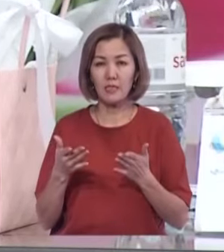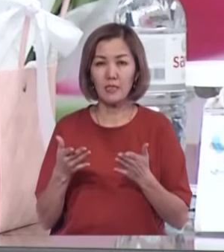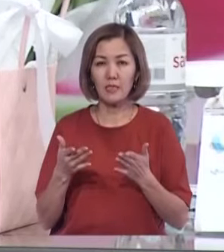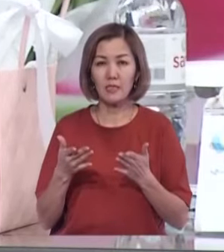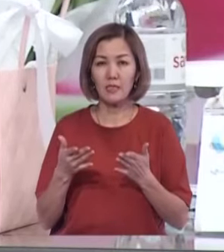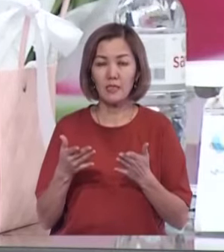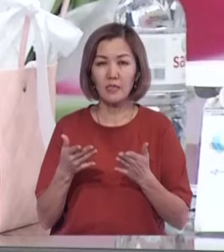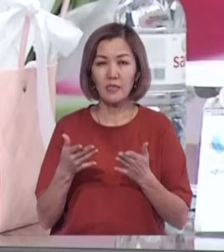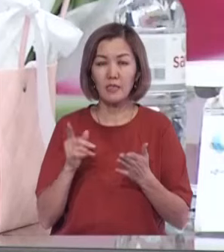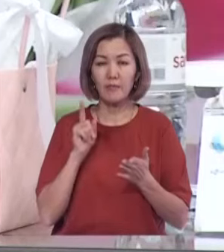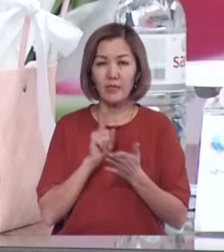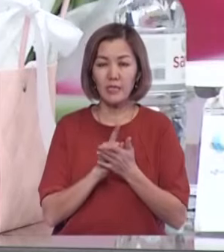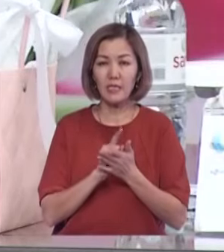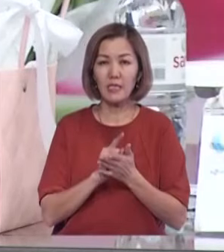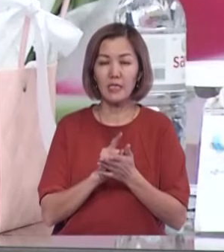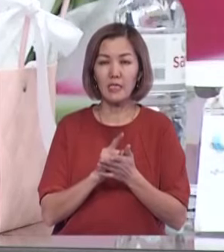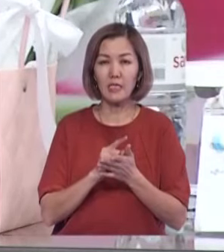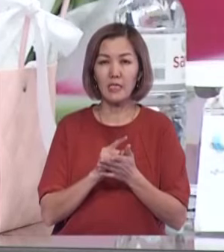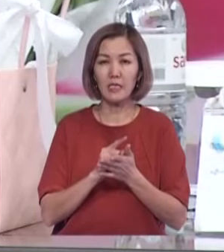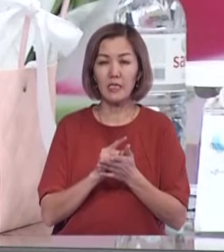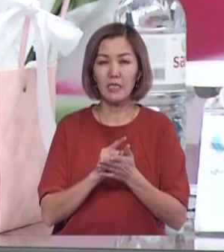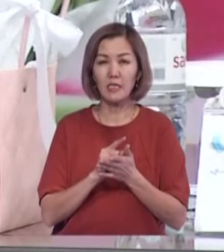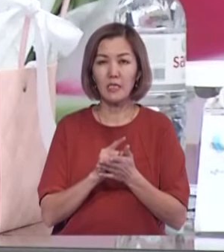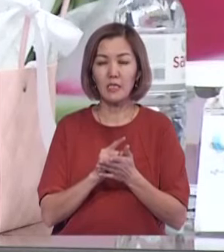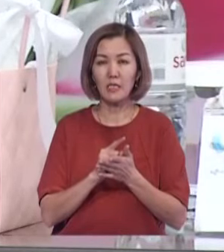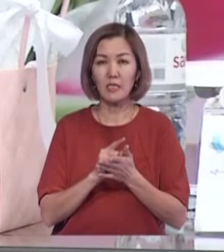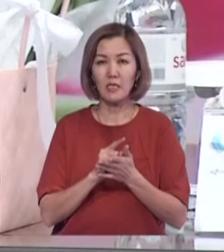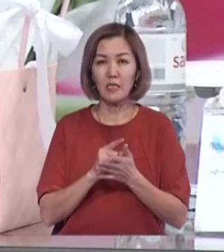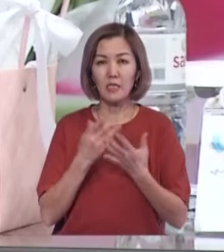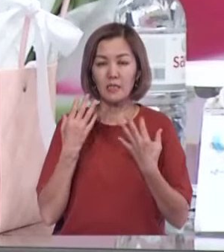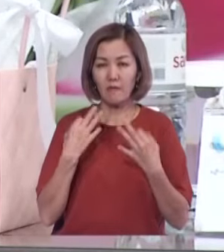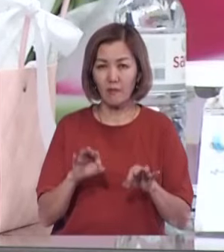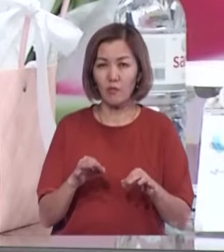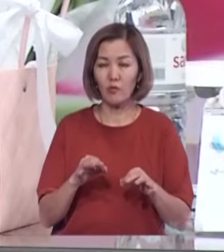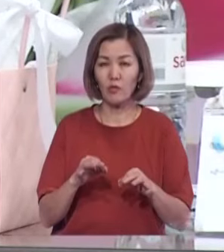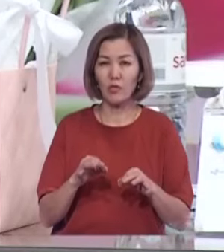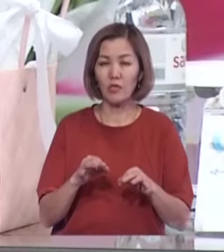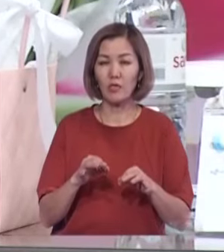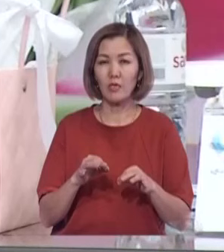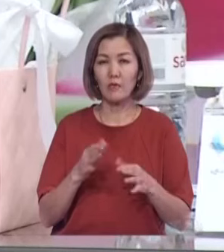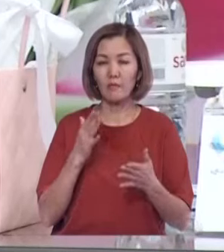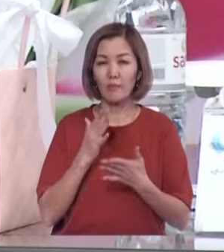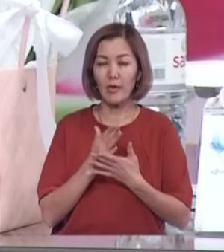Депутаттардың полномочиясы дейді ғой жаңағы. Ол кеңейіп отыр. Қазір өздеріңіз байқап отырсаңыздар,